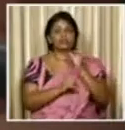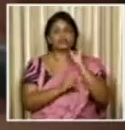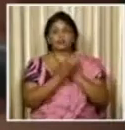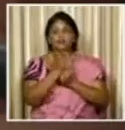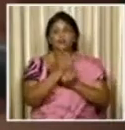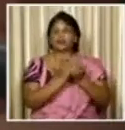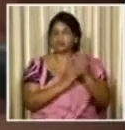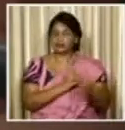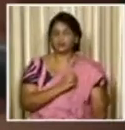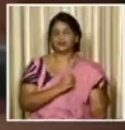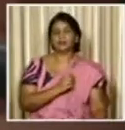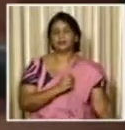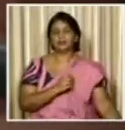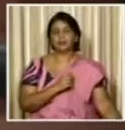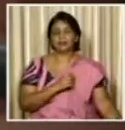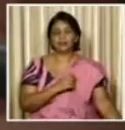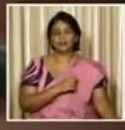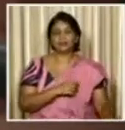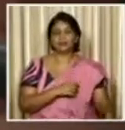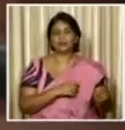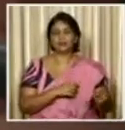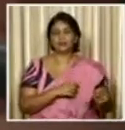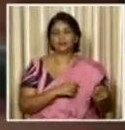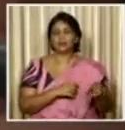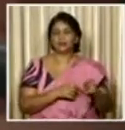yamunawa ara